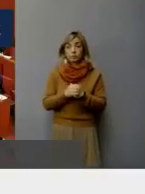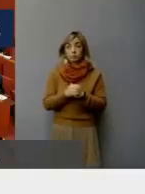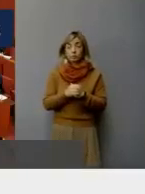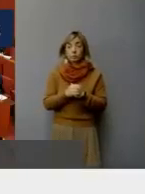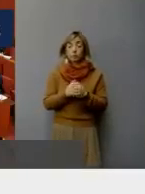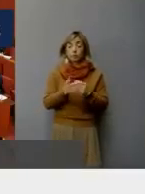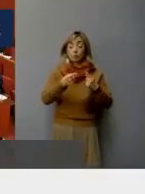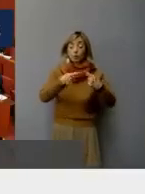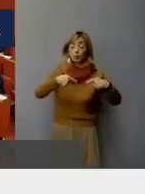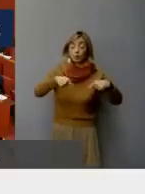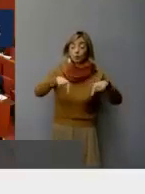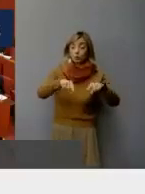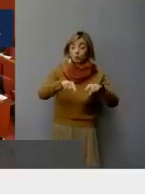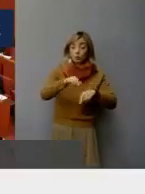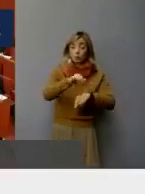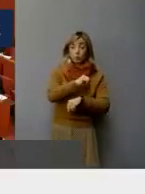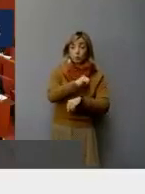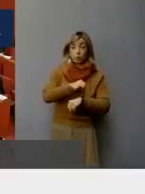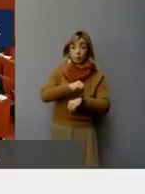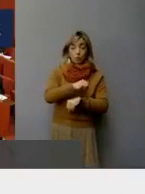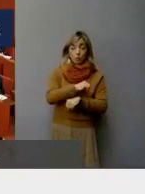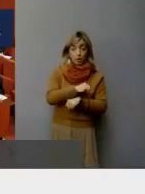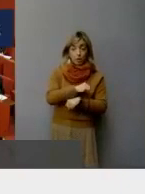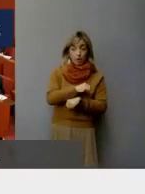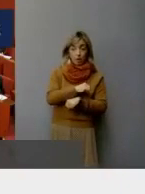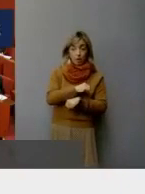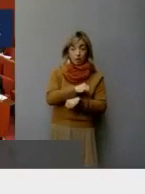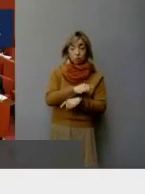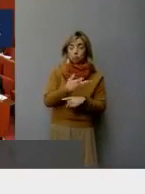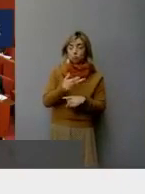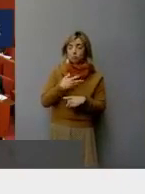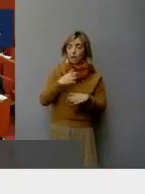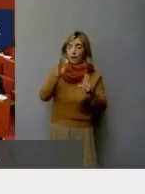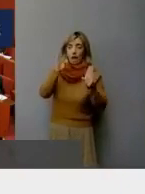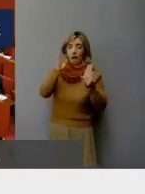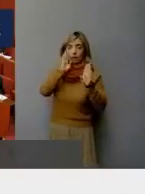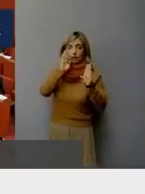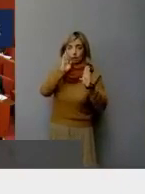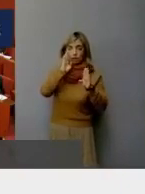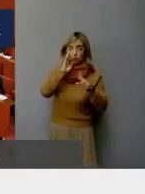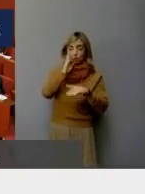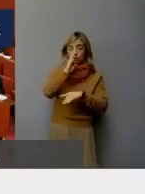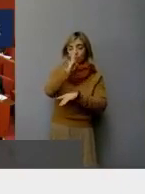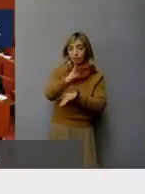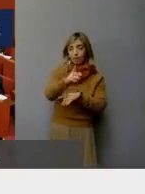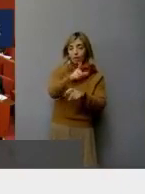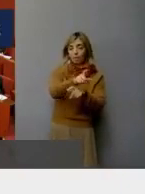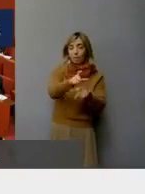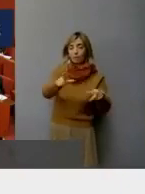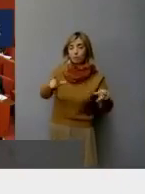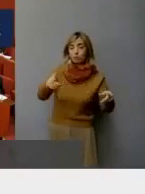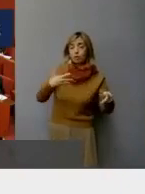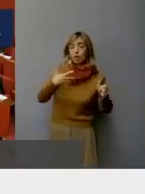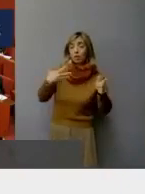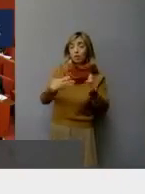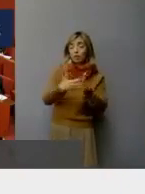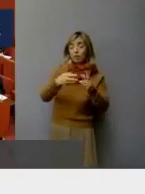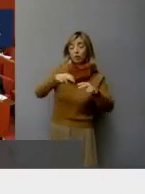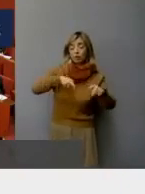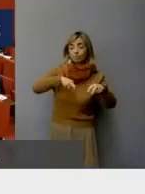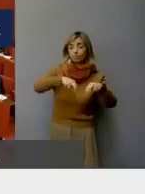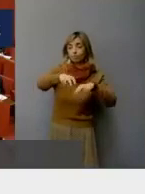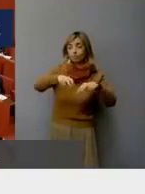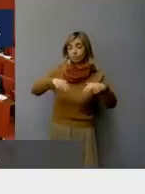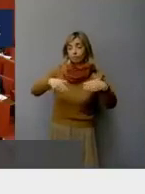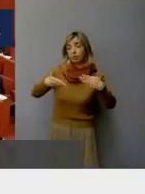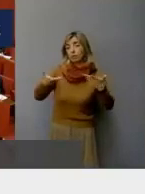il consiglio comunale pone nei confronti di persone che hanno difficoltà nel deambulare lungo le strade della notte la strada e